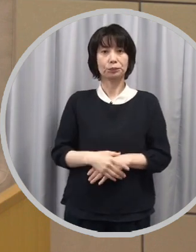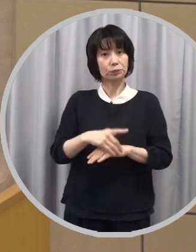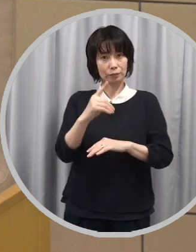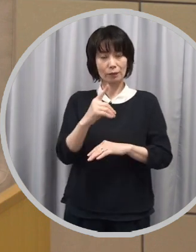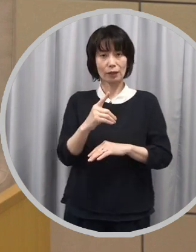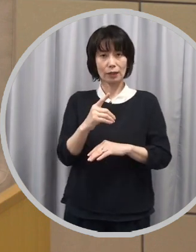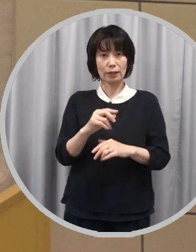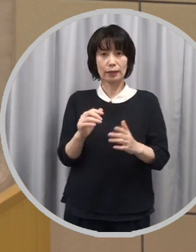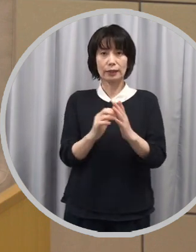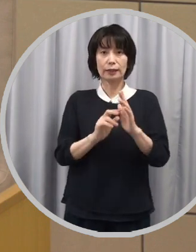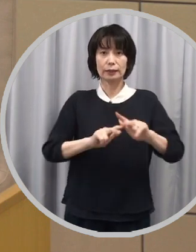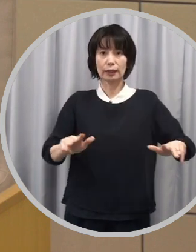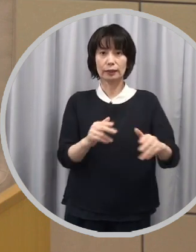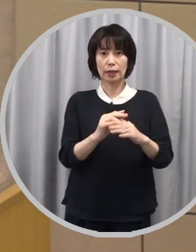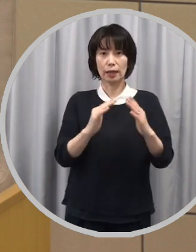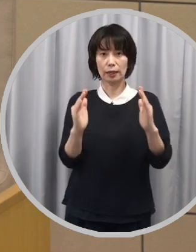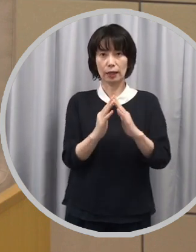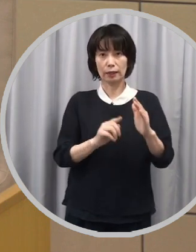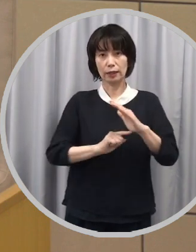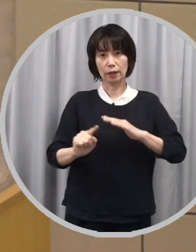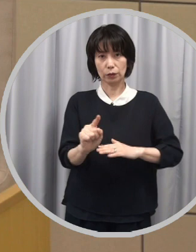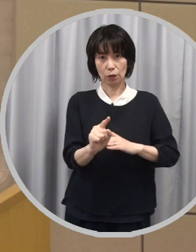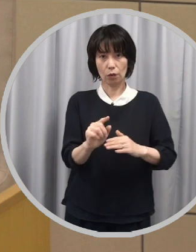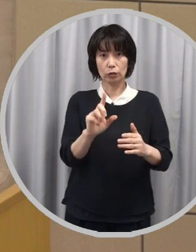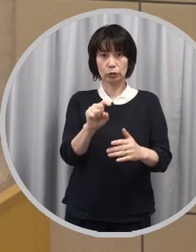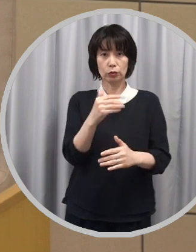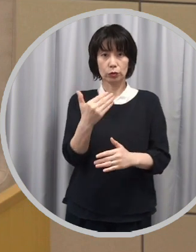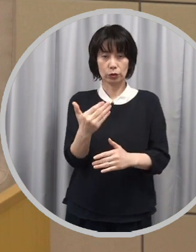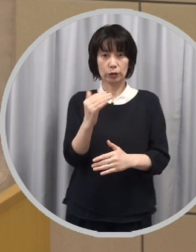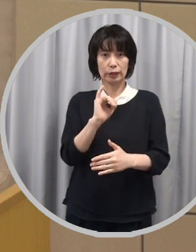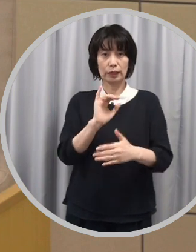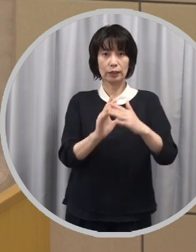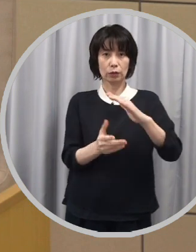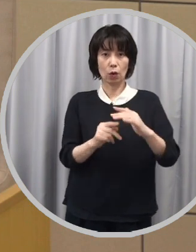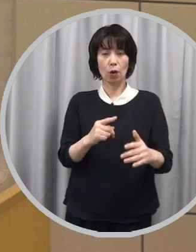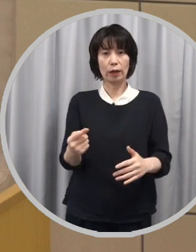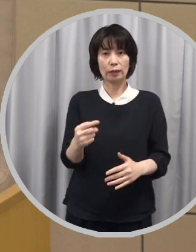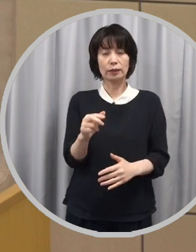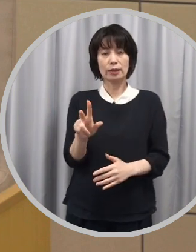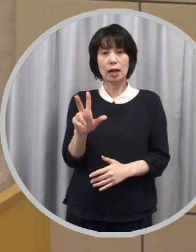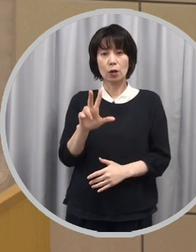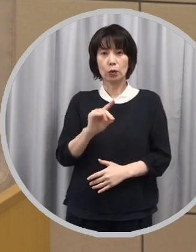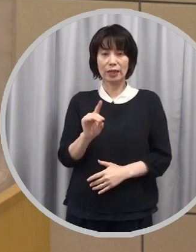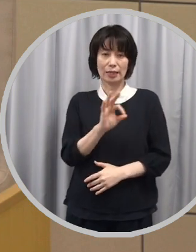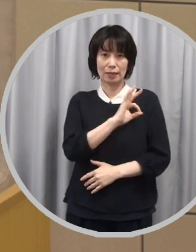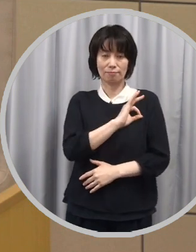に石政会を代表し、19番伊藤和春議員。